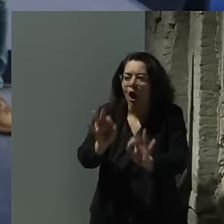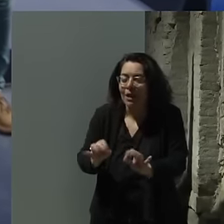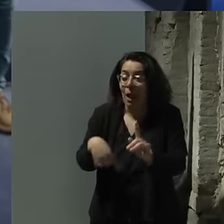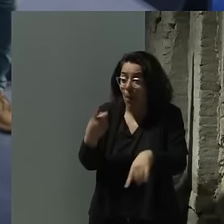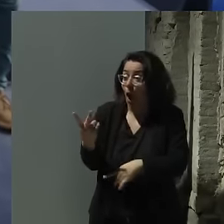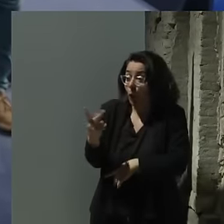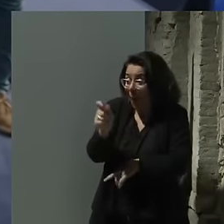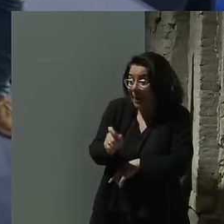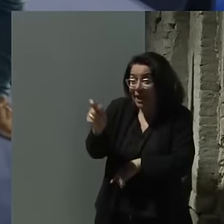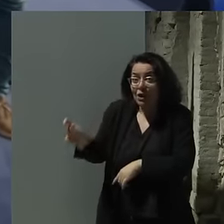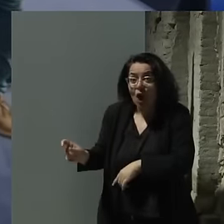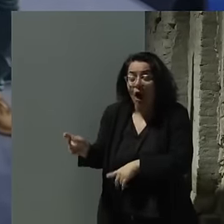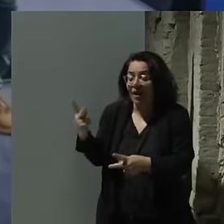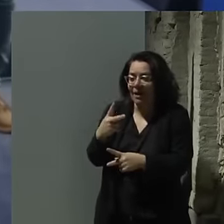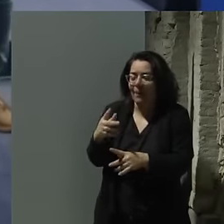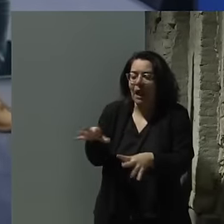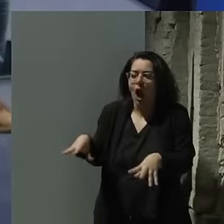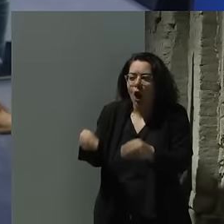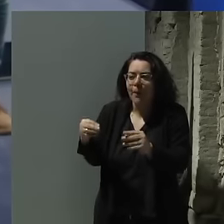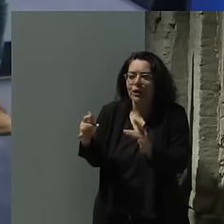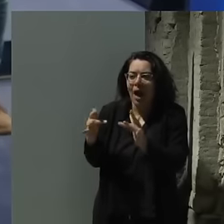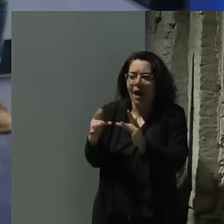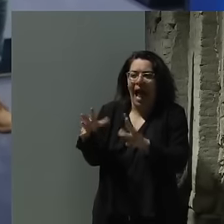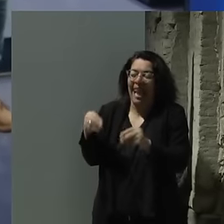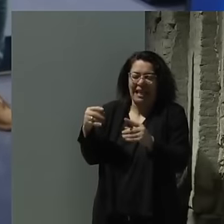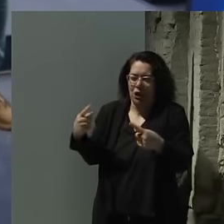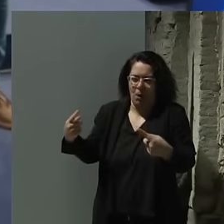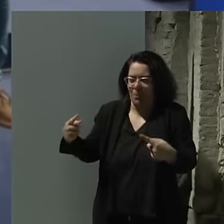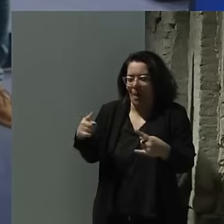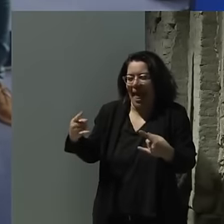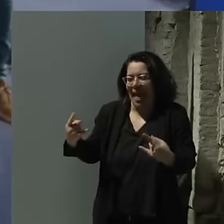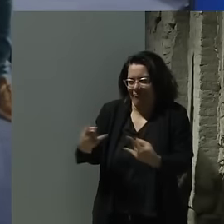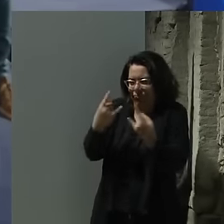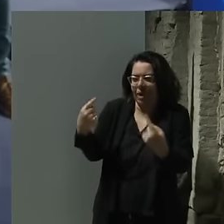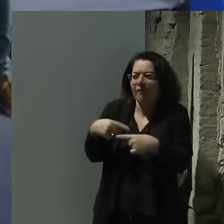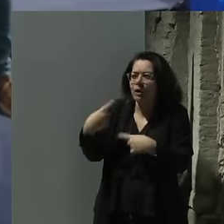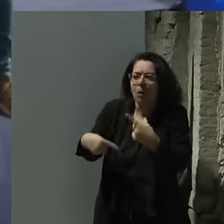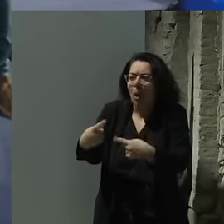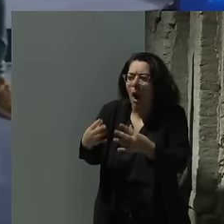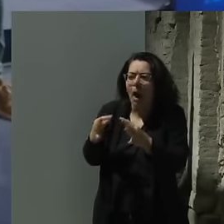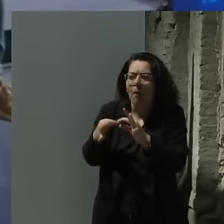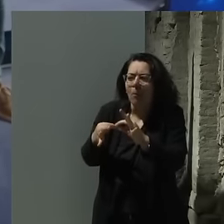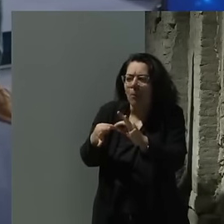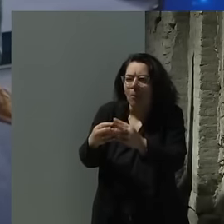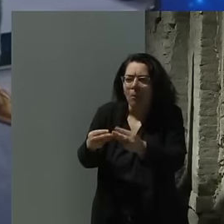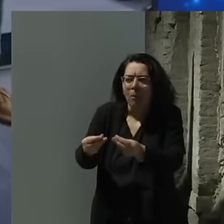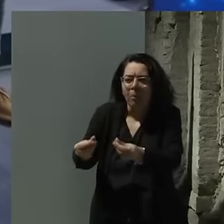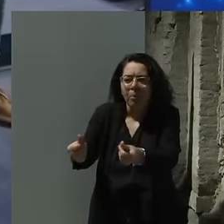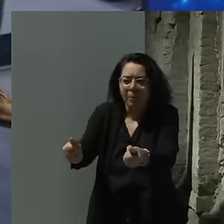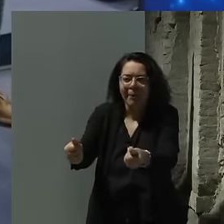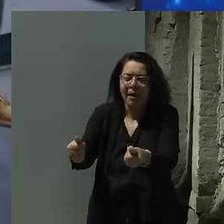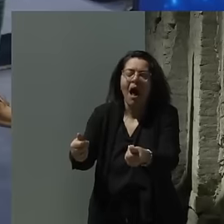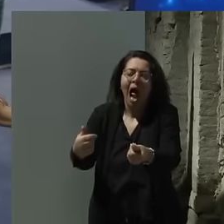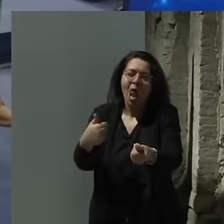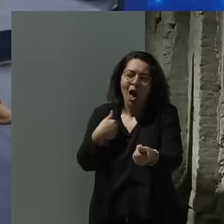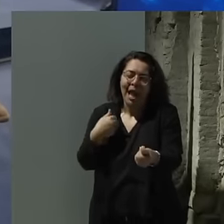tra due persone che sulla carta dovrebbero odiarsi, penso, e ho voluto dire a Matteo, che in questi due panel, quello